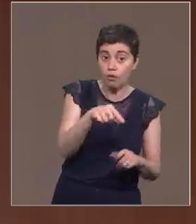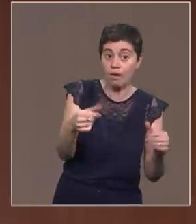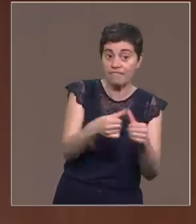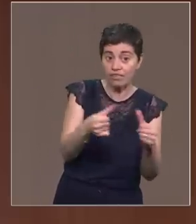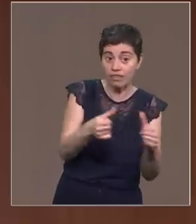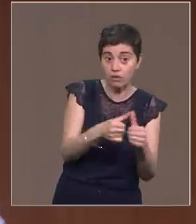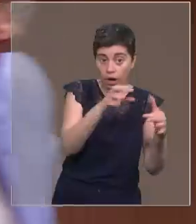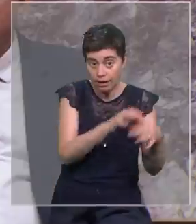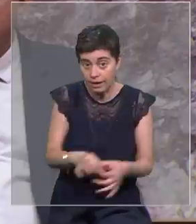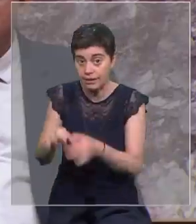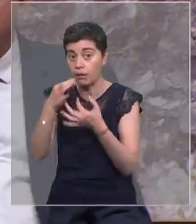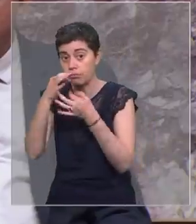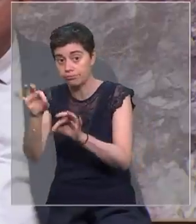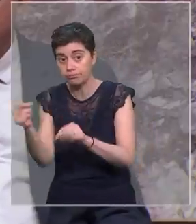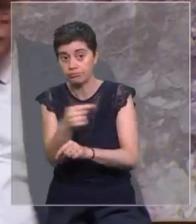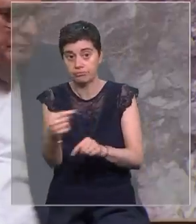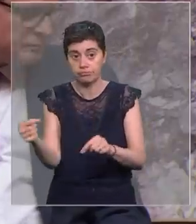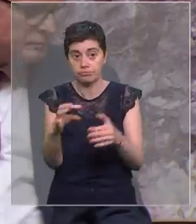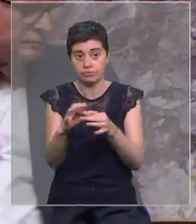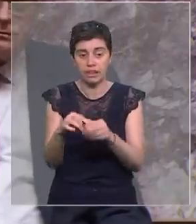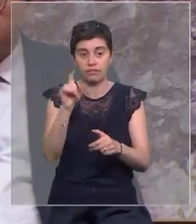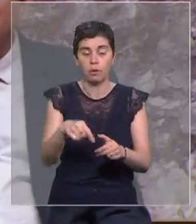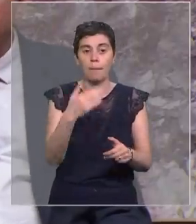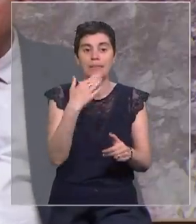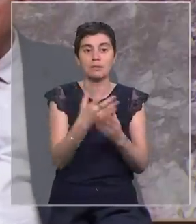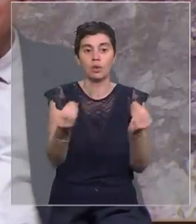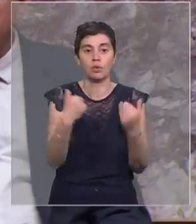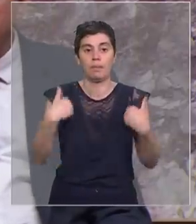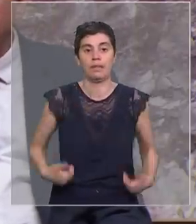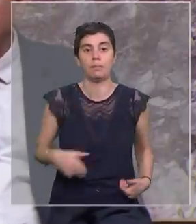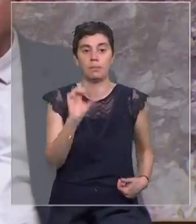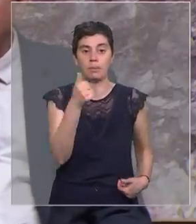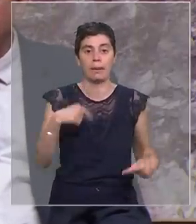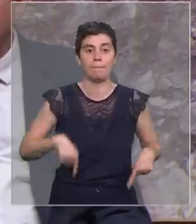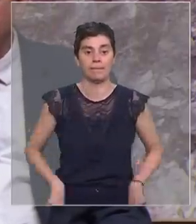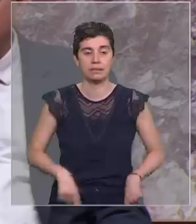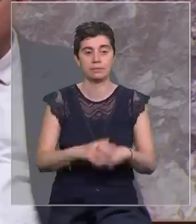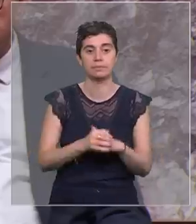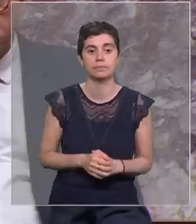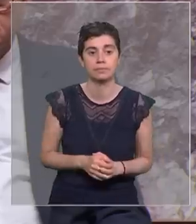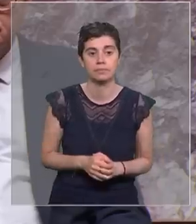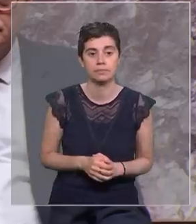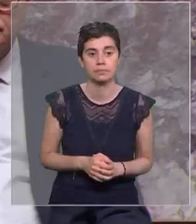cohérence avec vos propos. Merci beaucoup, Madame la Première ministre.